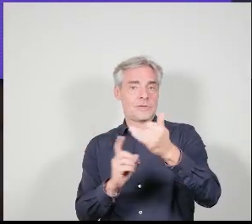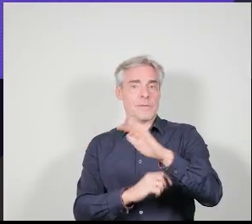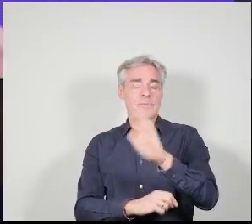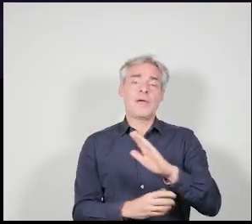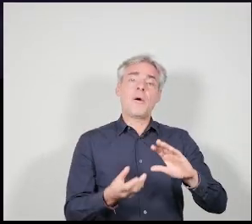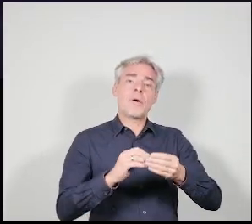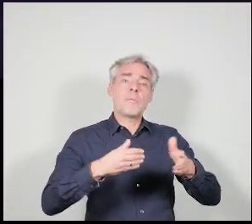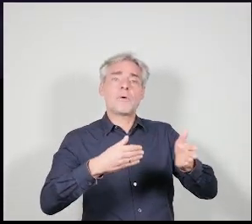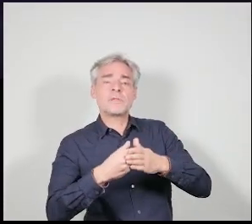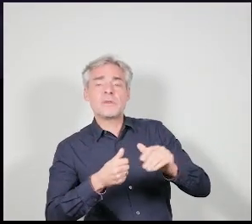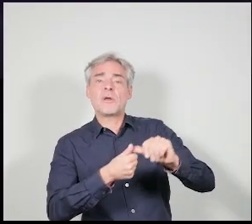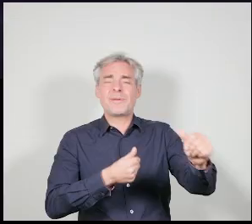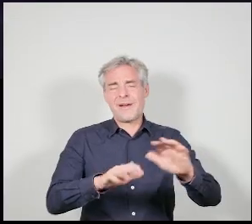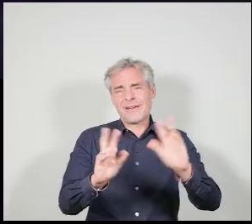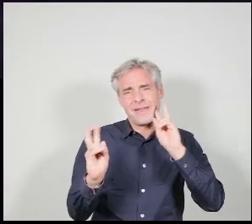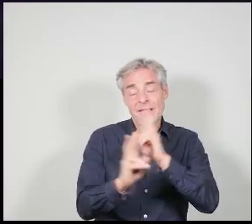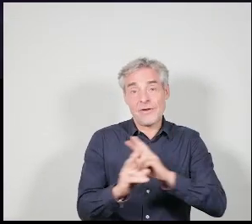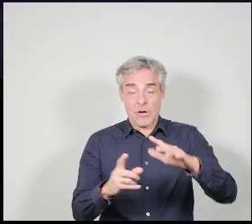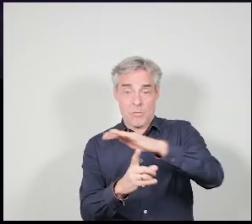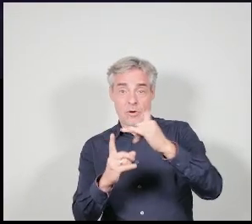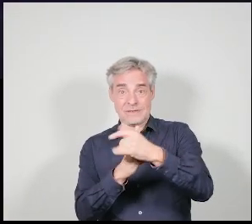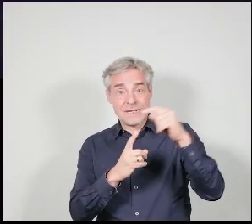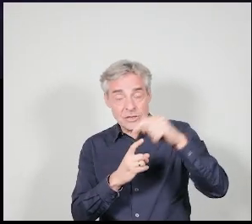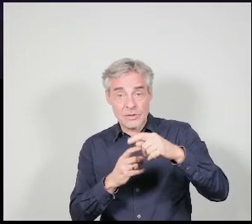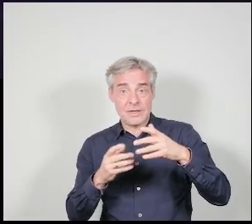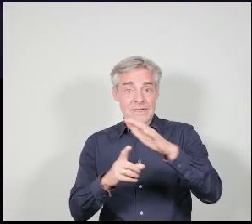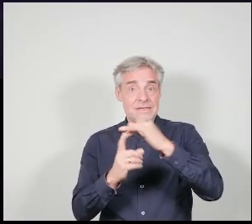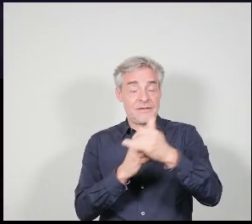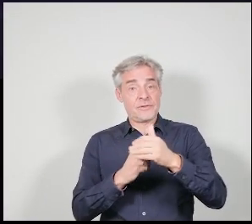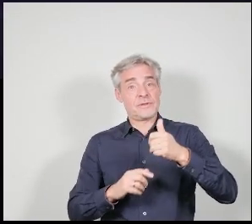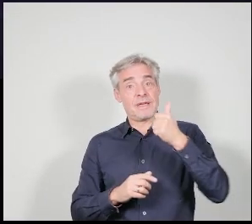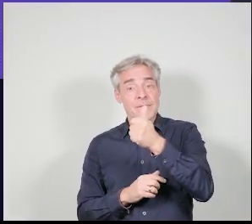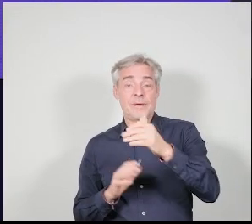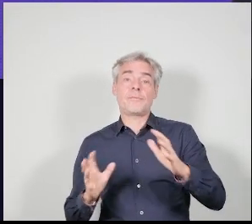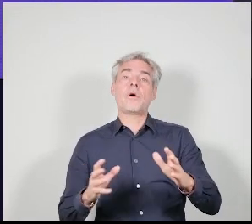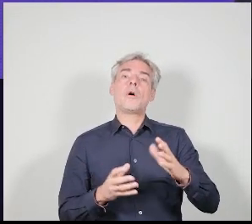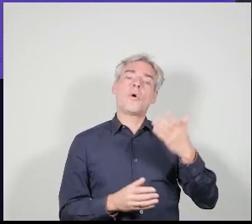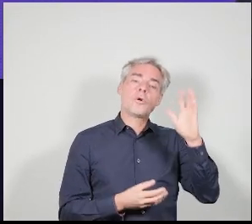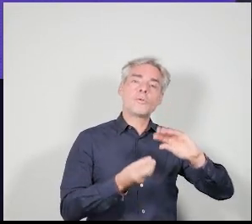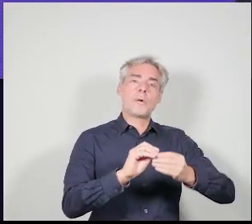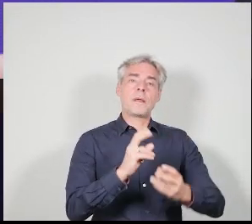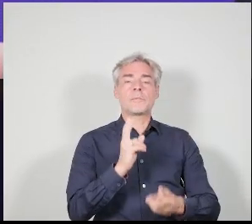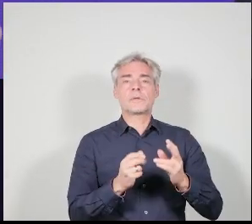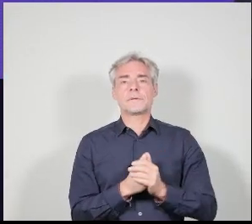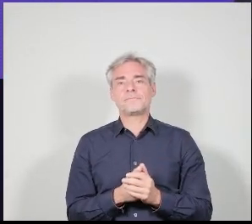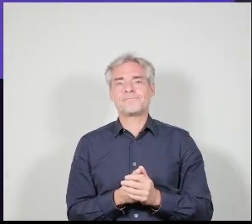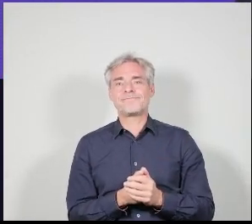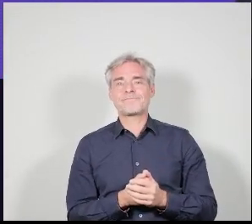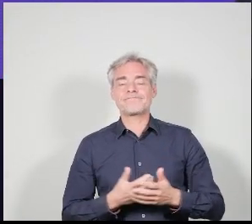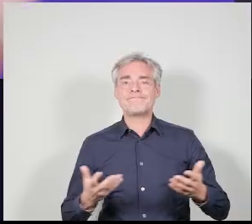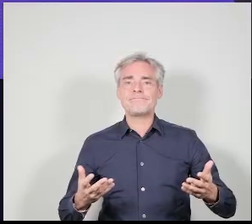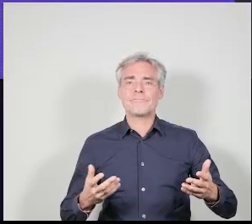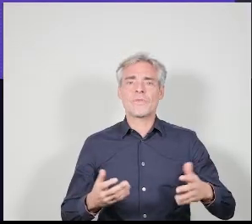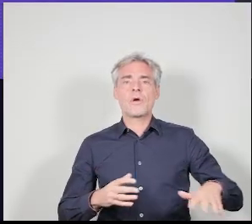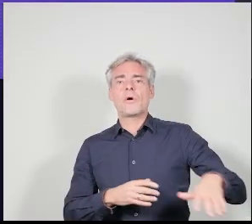de proximité, etc. Mais la réalité des communes. Alors, ça pose le problème de l'analyse